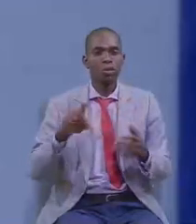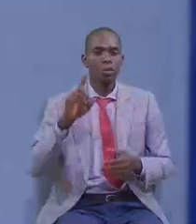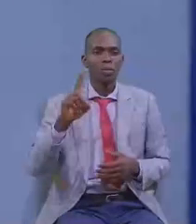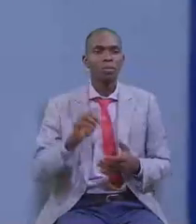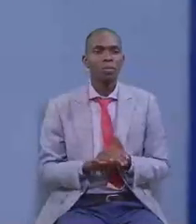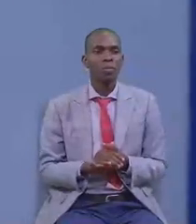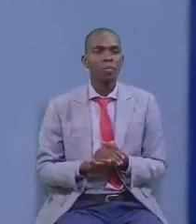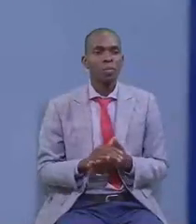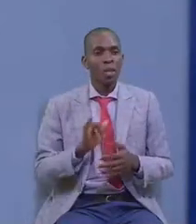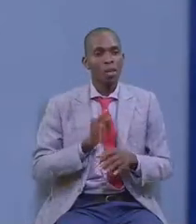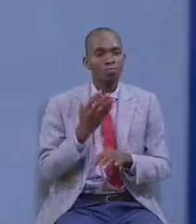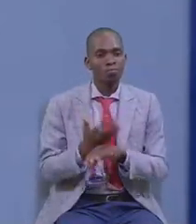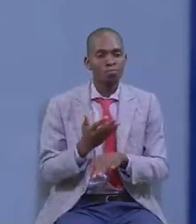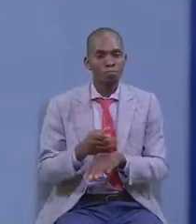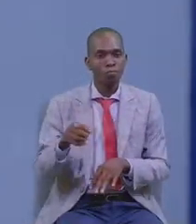1. Je vous exhorte donc, frères,